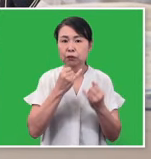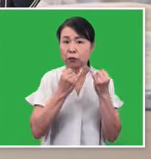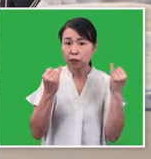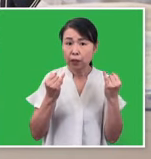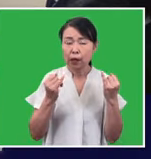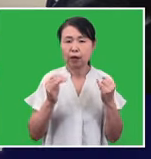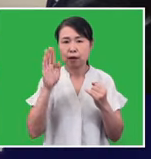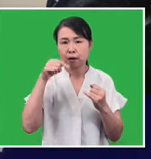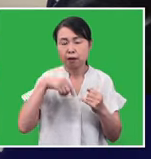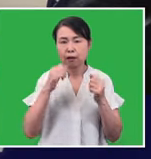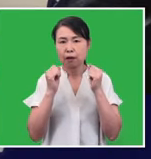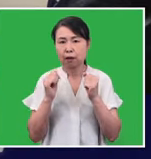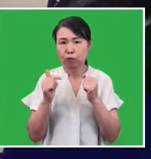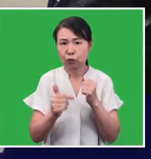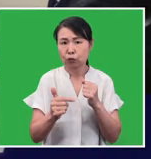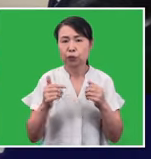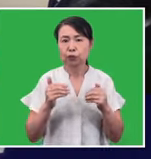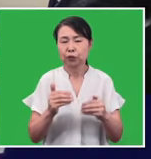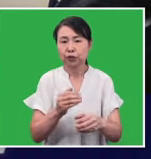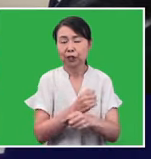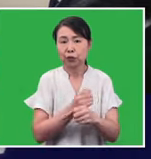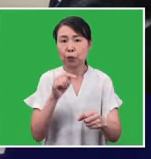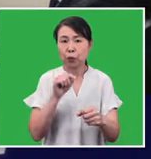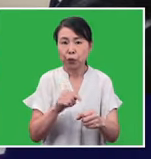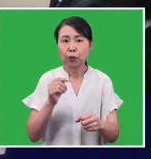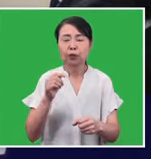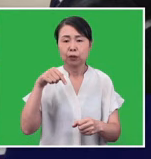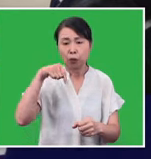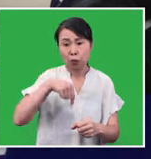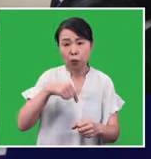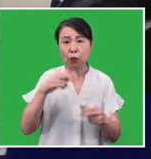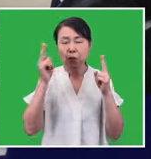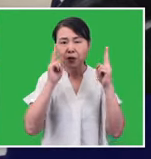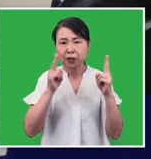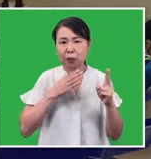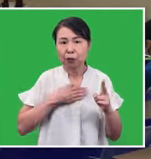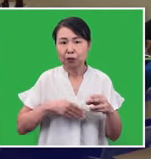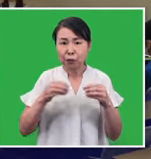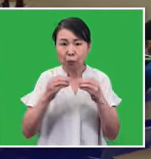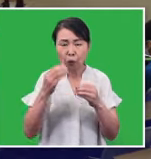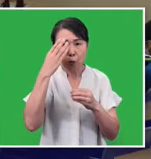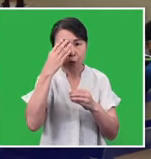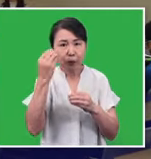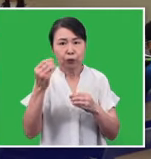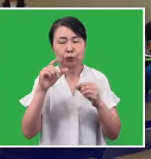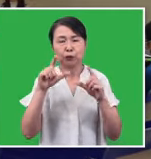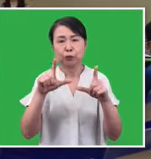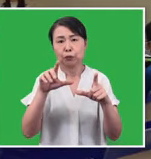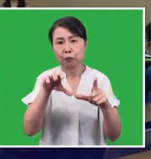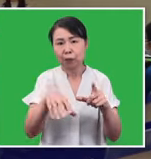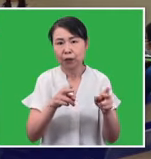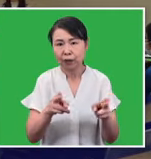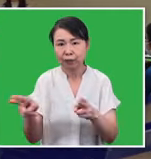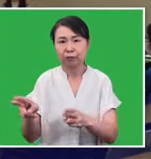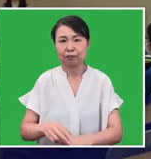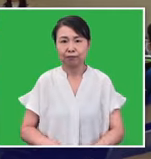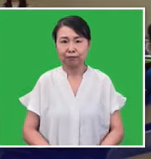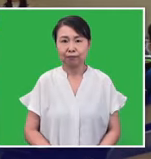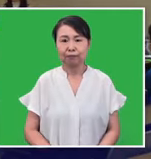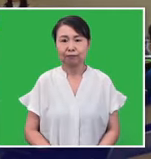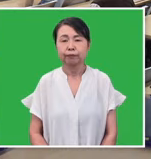性県内定着推進事業の中で県内の企業を知ってもらい、その魅力を伝える機会を設けています